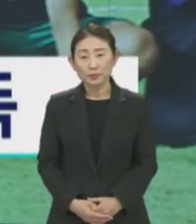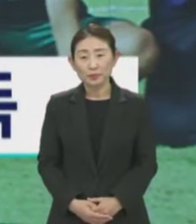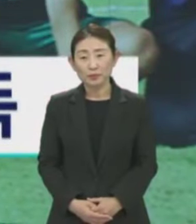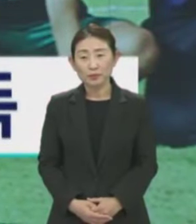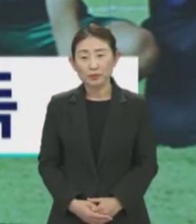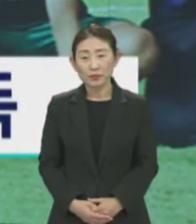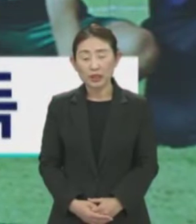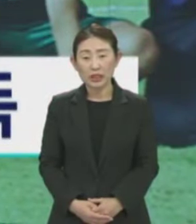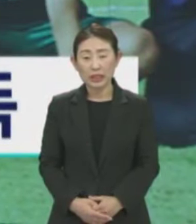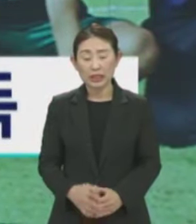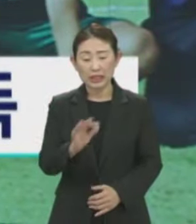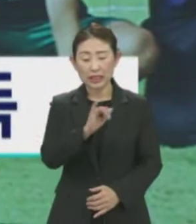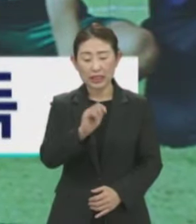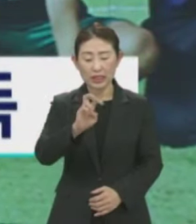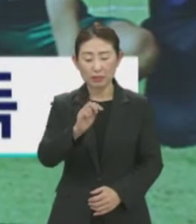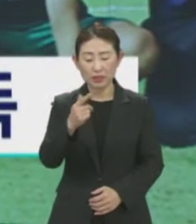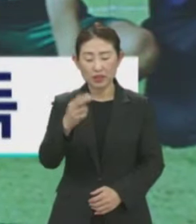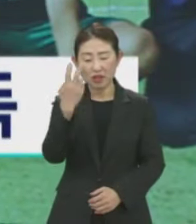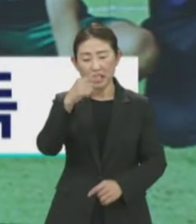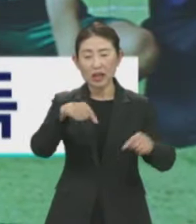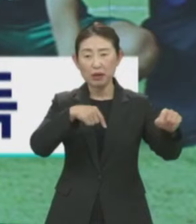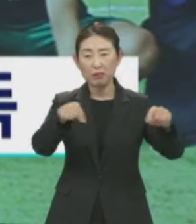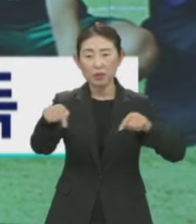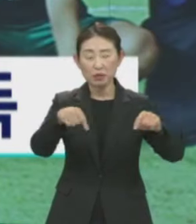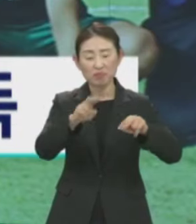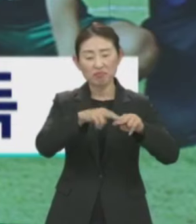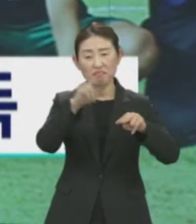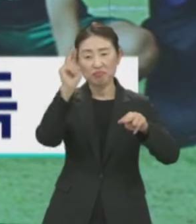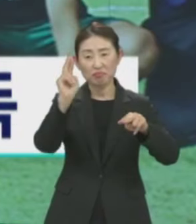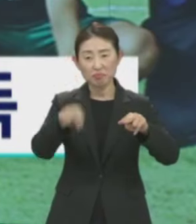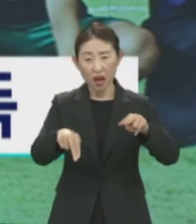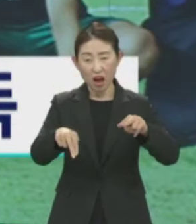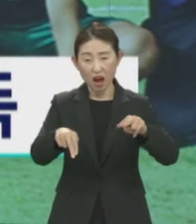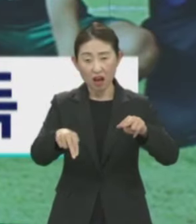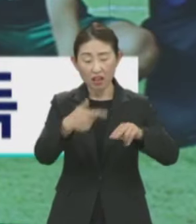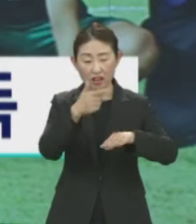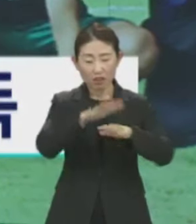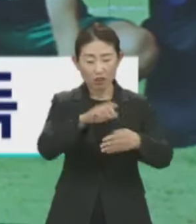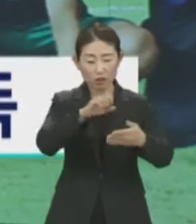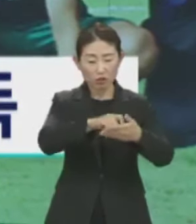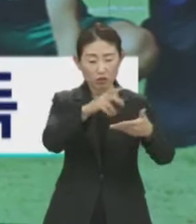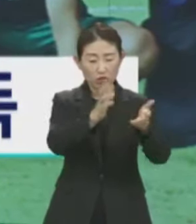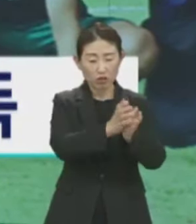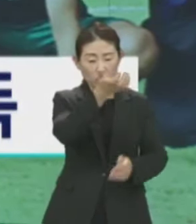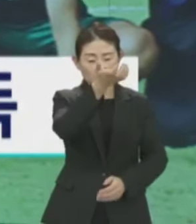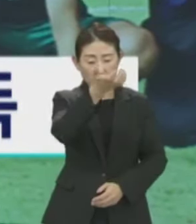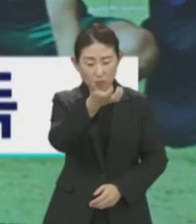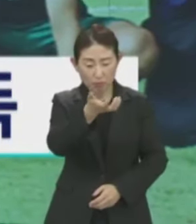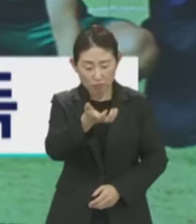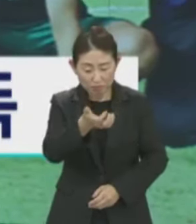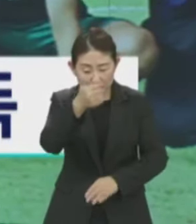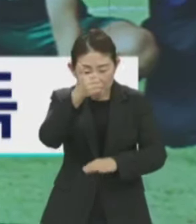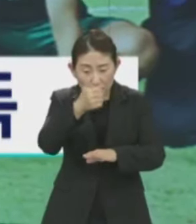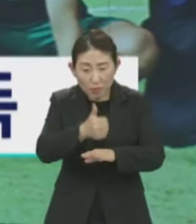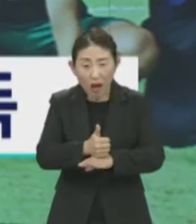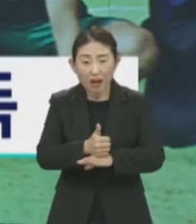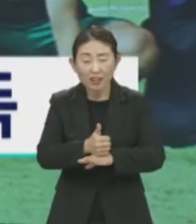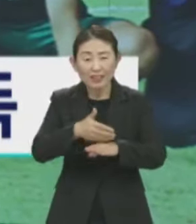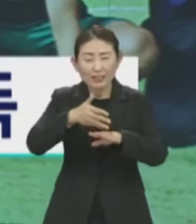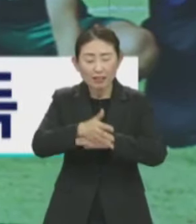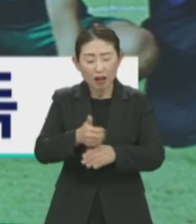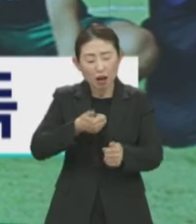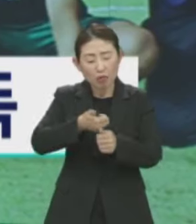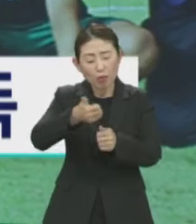시즌 도중 이민성 감독이 사퇴하며 강등 위기에 몰렸던 대전 하나시티즌이 리그 막판 뒷심을 발휘하며